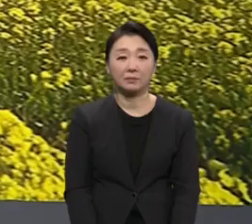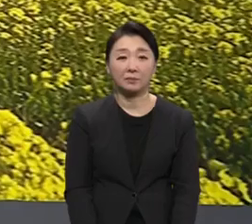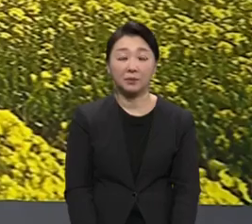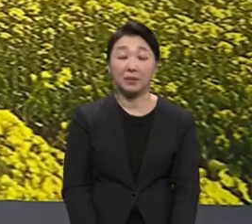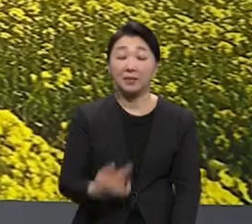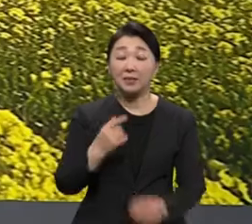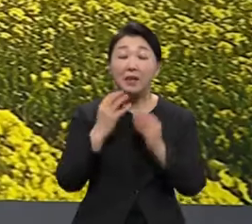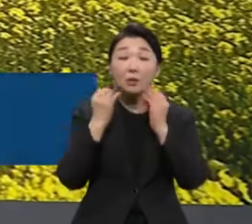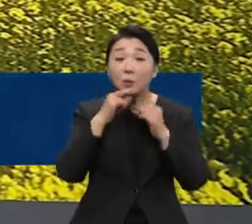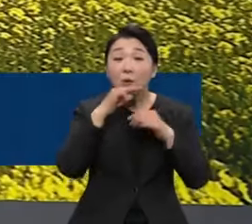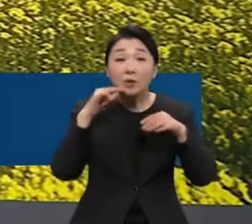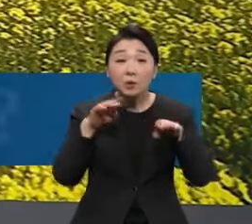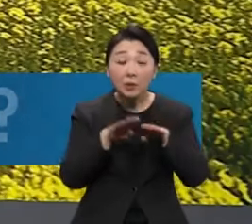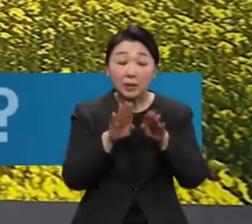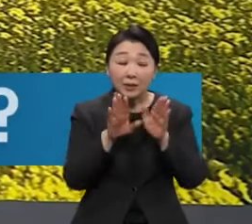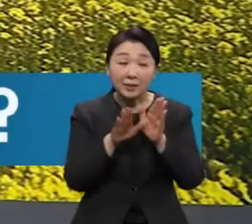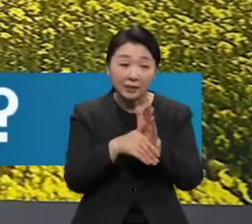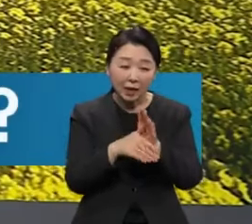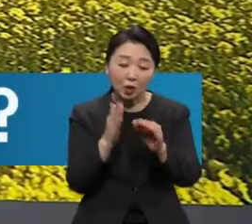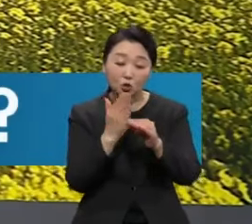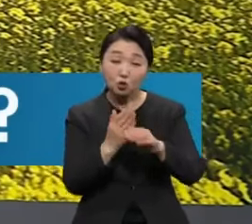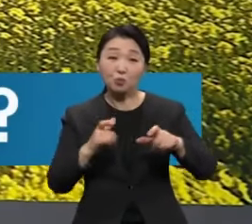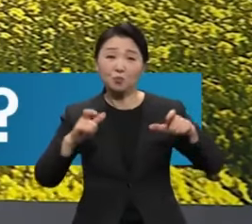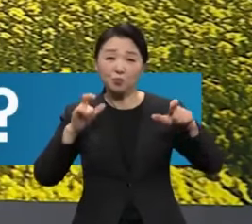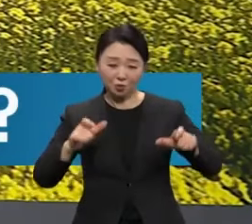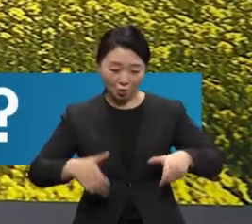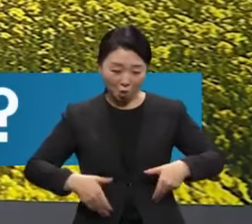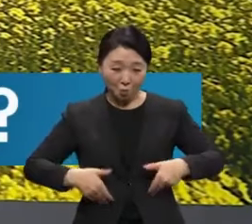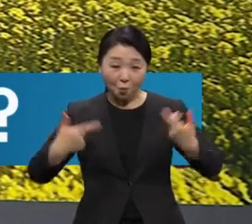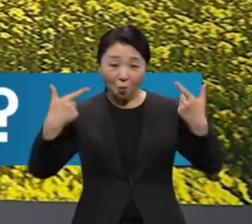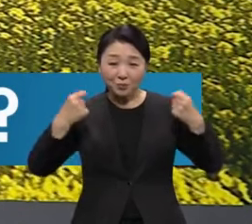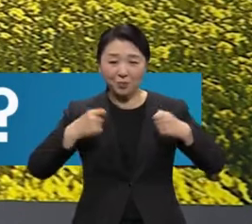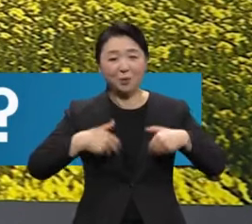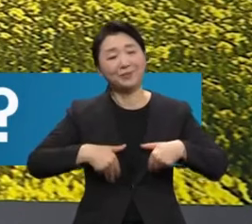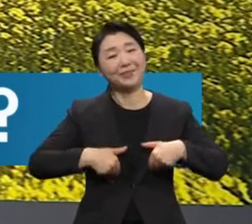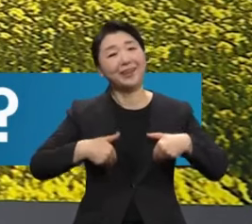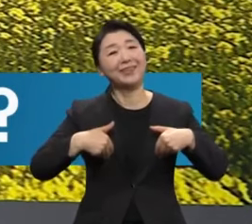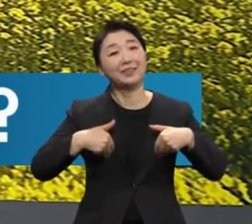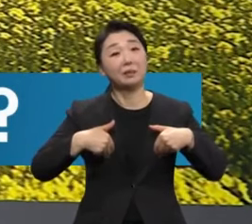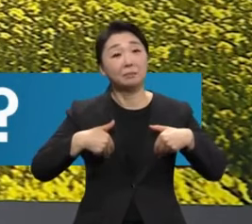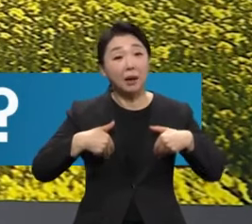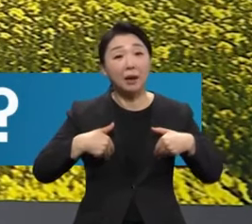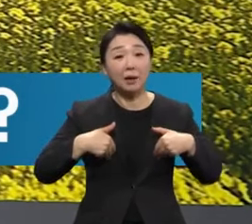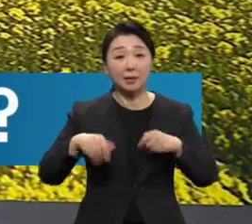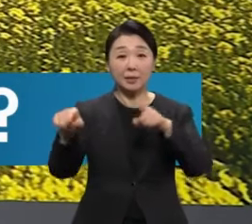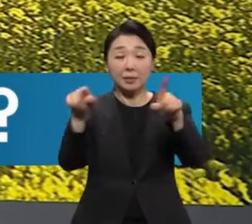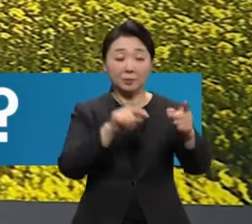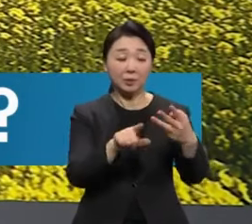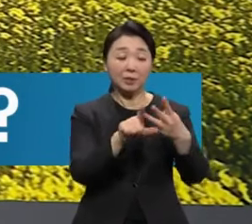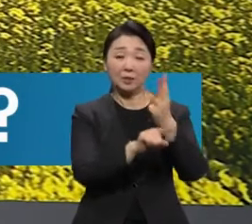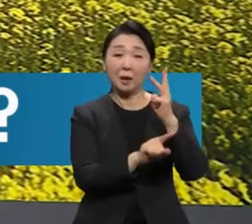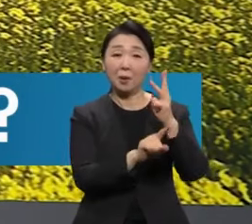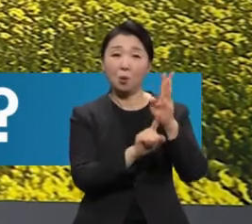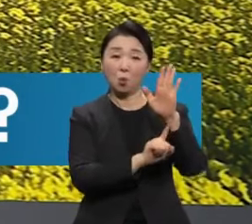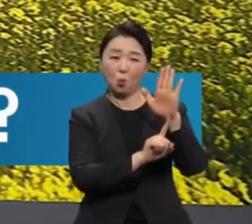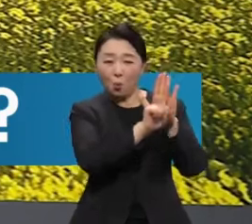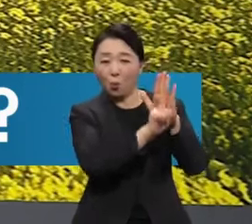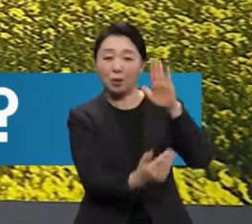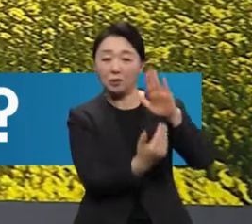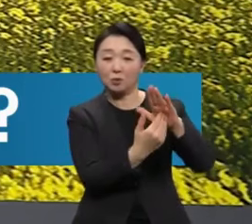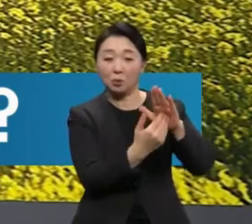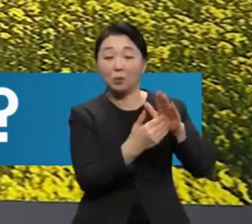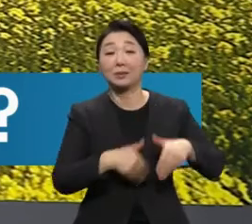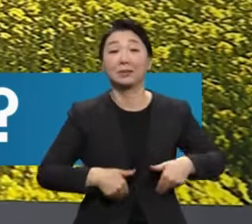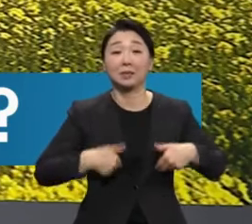지난 주말 중부지역은 늦봄 럼 포근했습니다 일부 지역에선 3월 최고 기온 기록을 쓰기도 했는데요 하지만